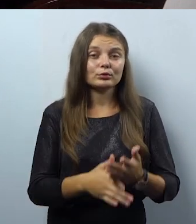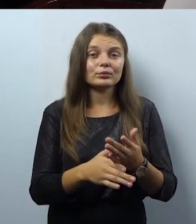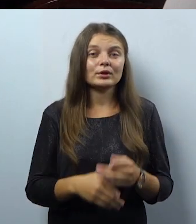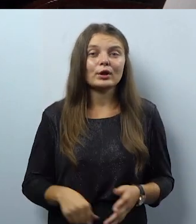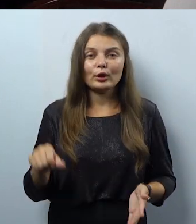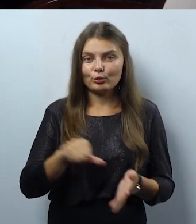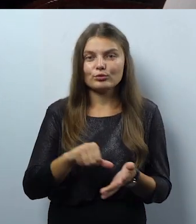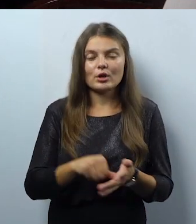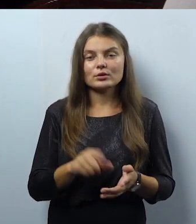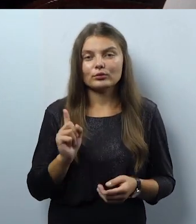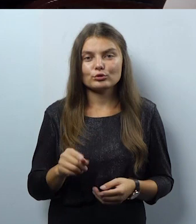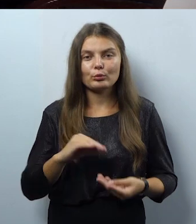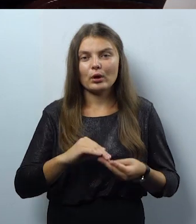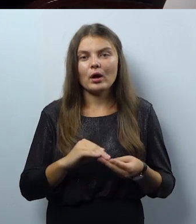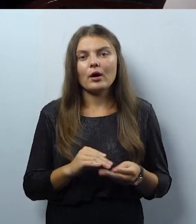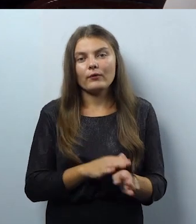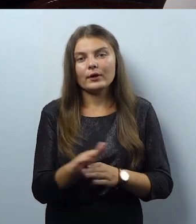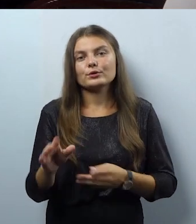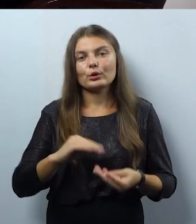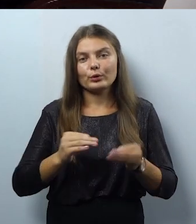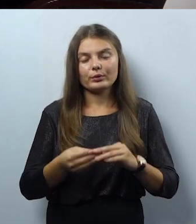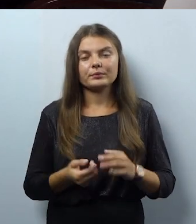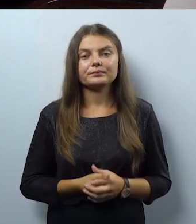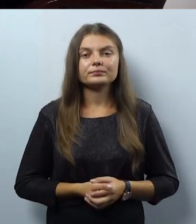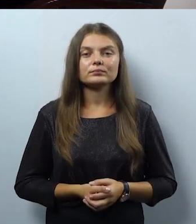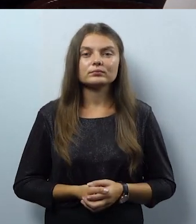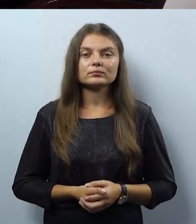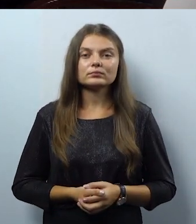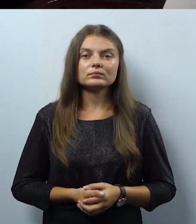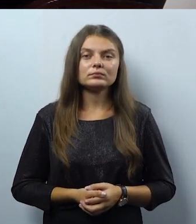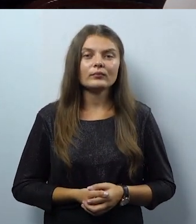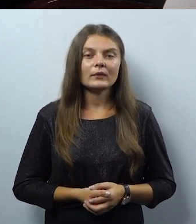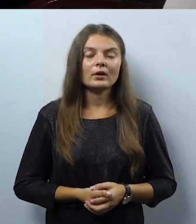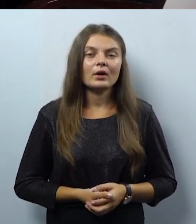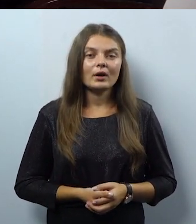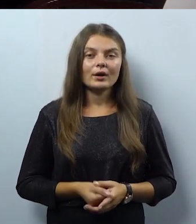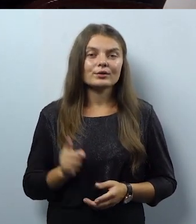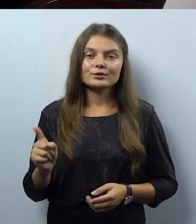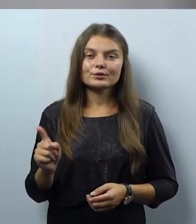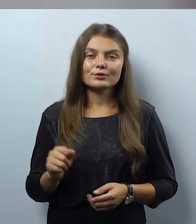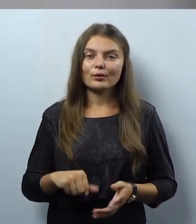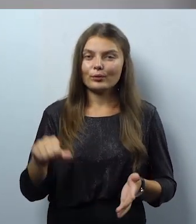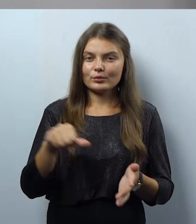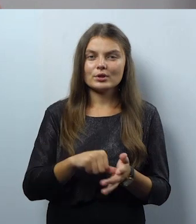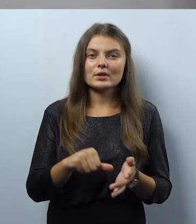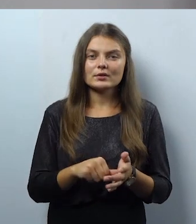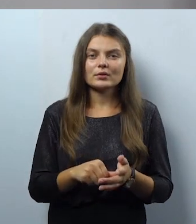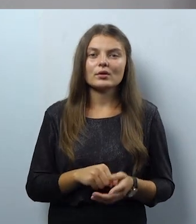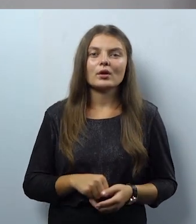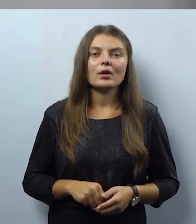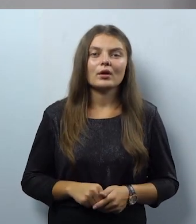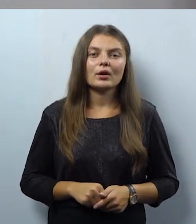цьому. В чому заключалася ця от, безпосередньо його участь? Тому що, ну, щоб зробити цей